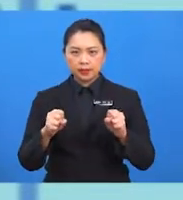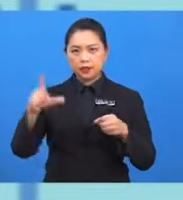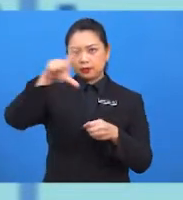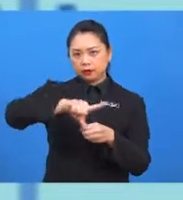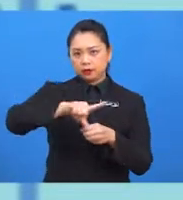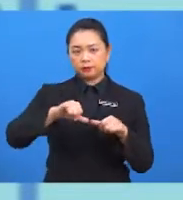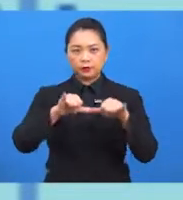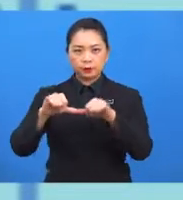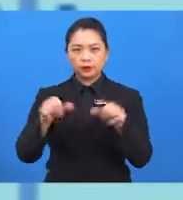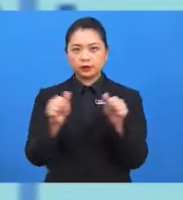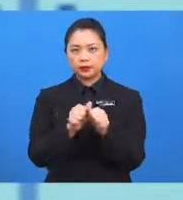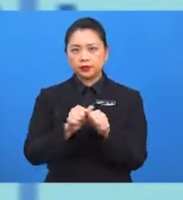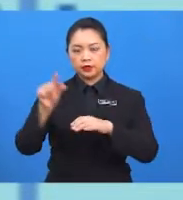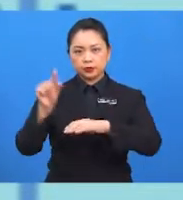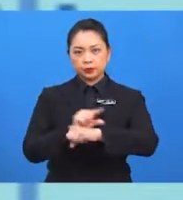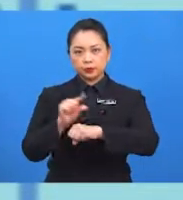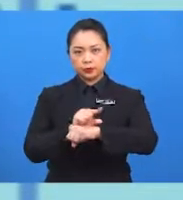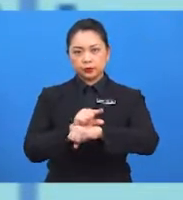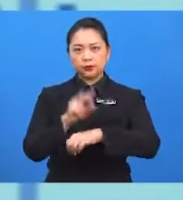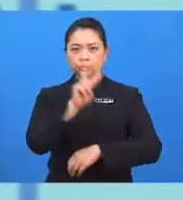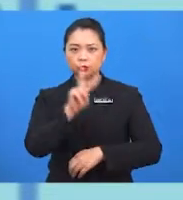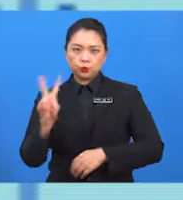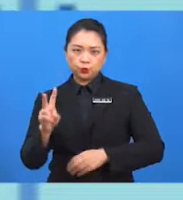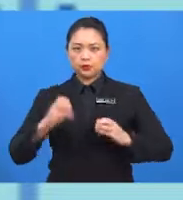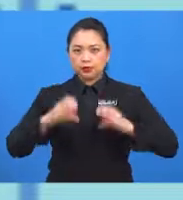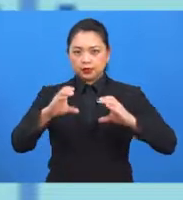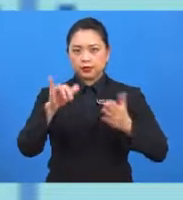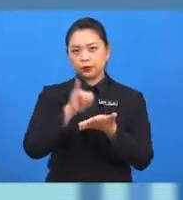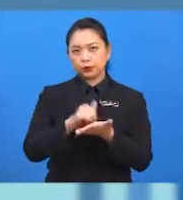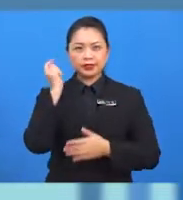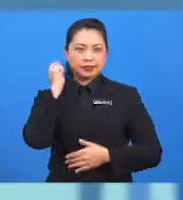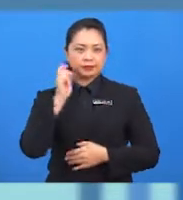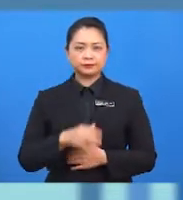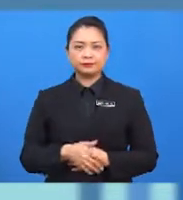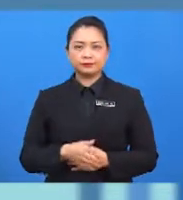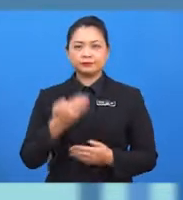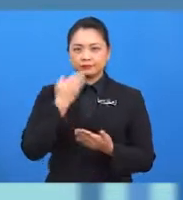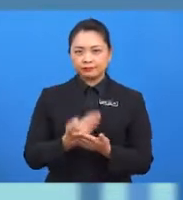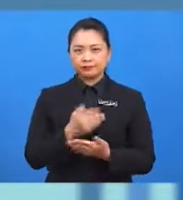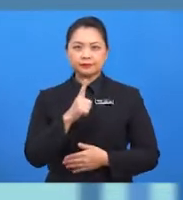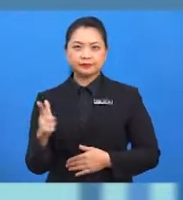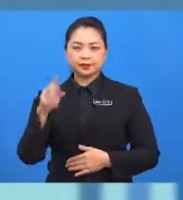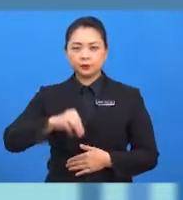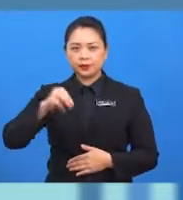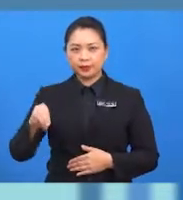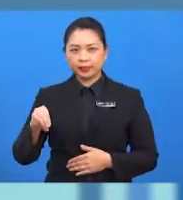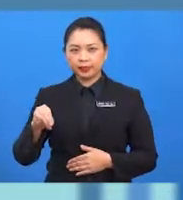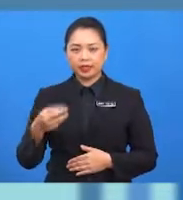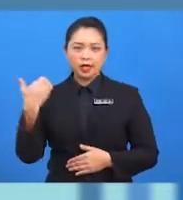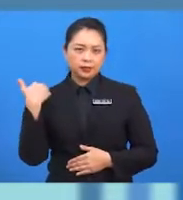piawai menggunakan kedua dua cara tersebut Hai baik yang murid-murid